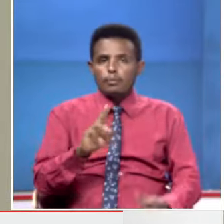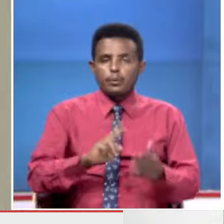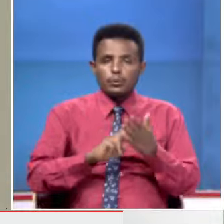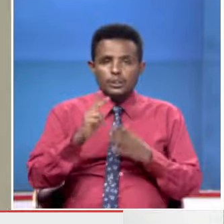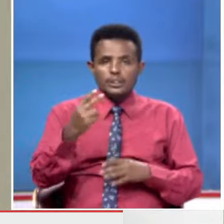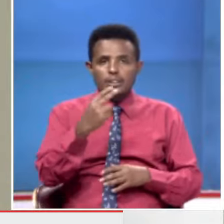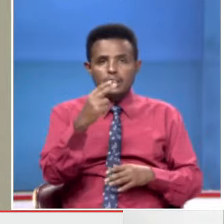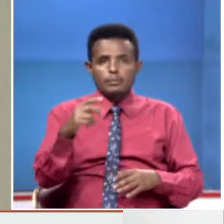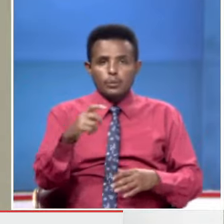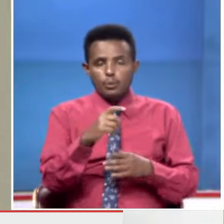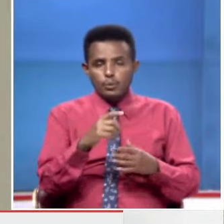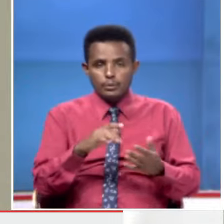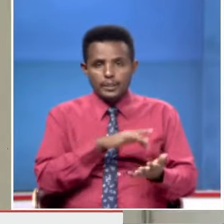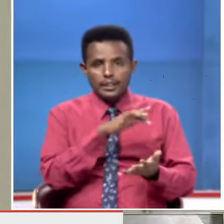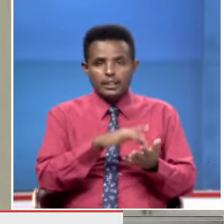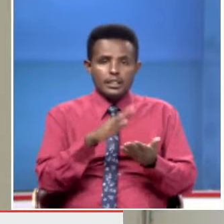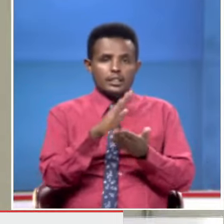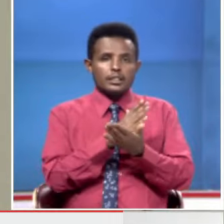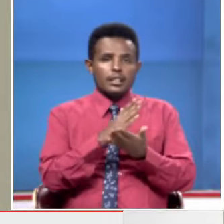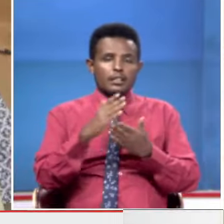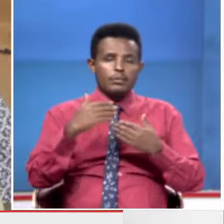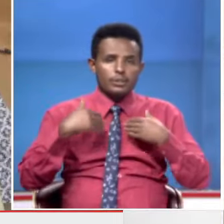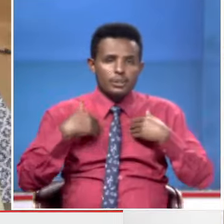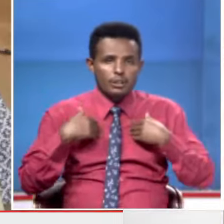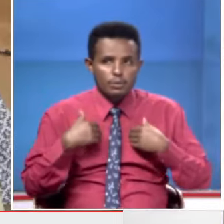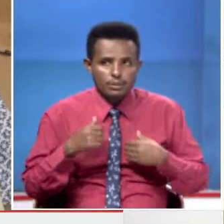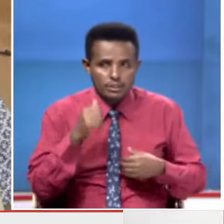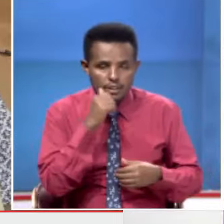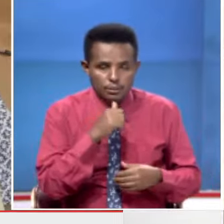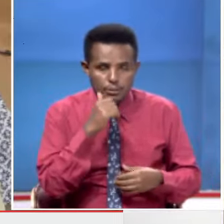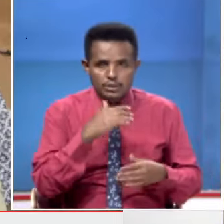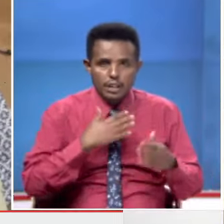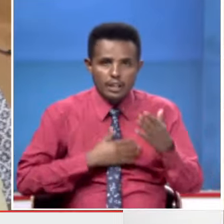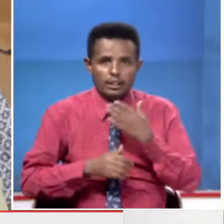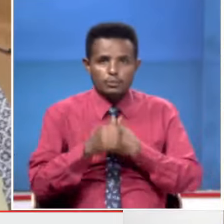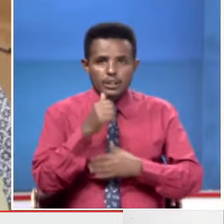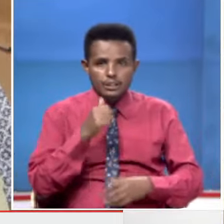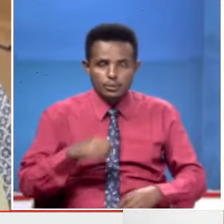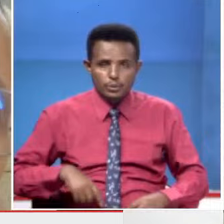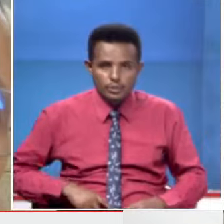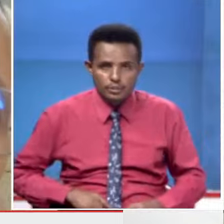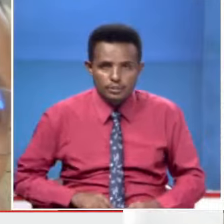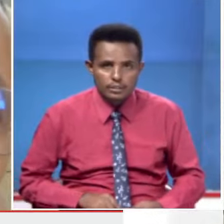ከሆኑት መካከል ተሳታፊዎች አሉ። ሴቶች እና አካል ጉዳተኞች